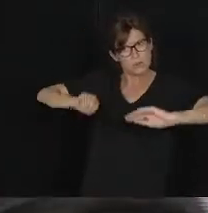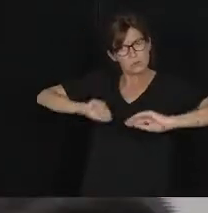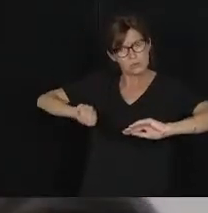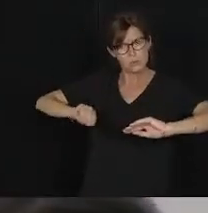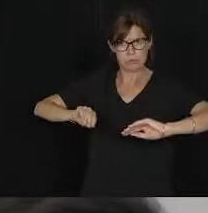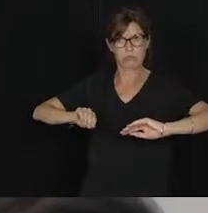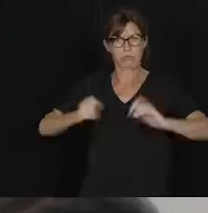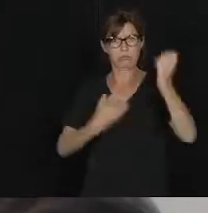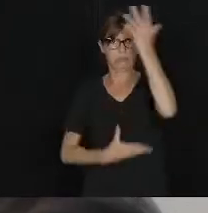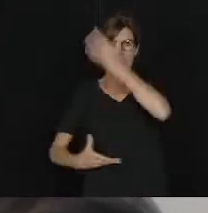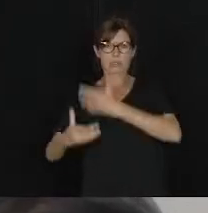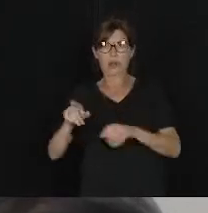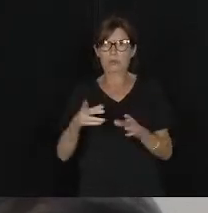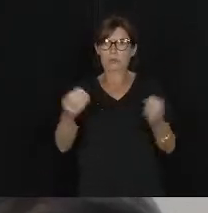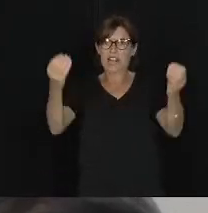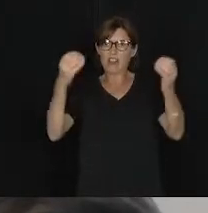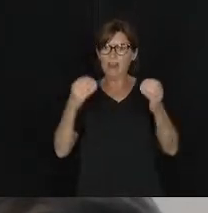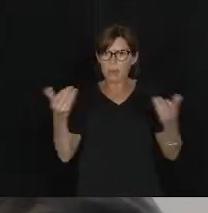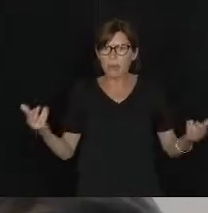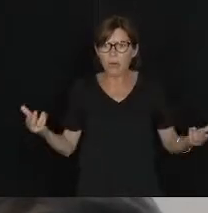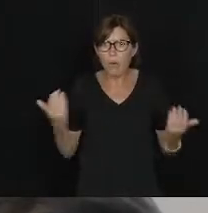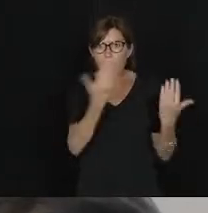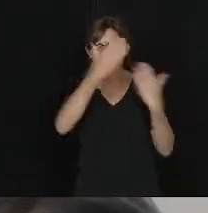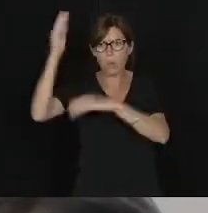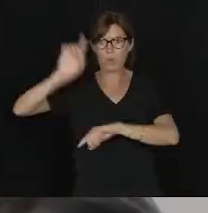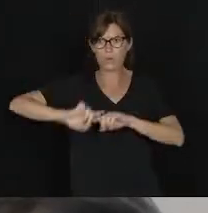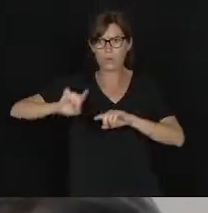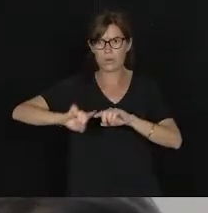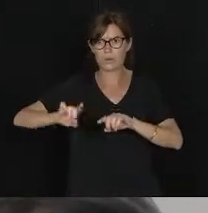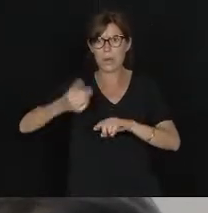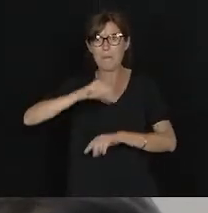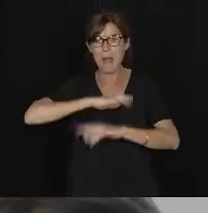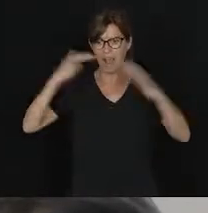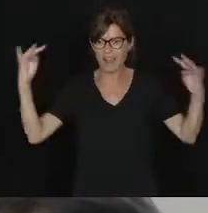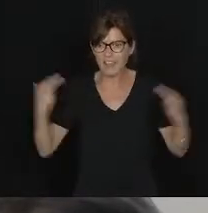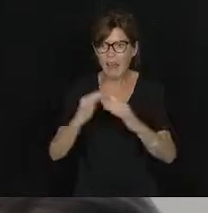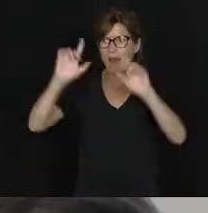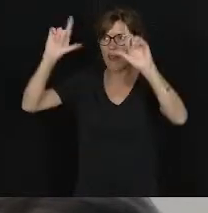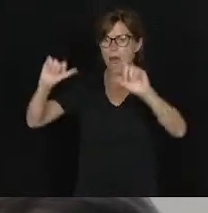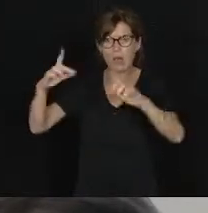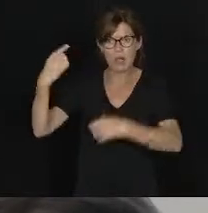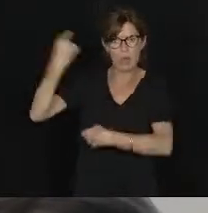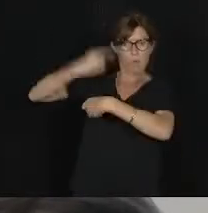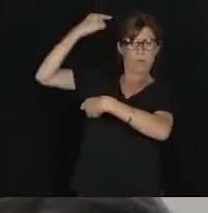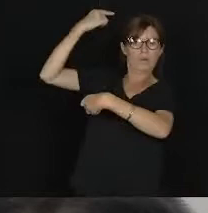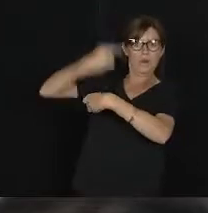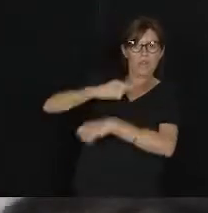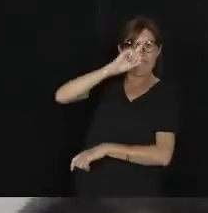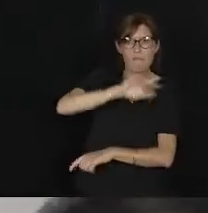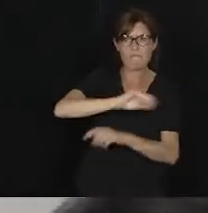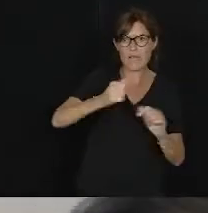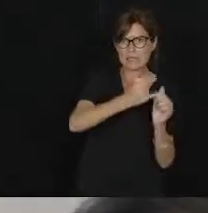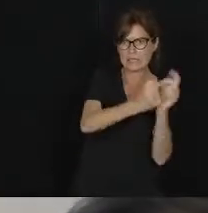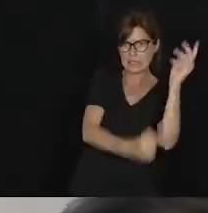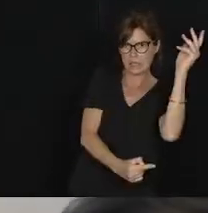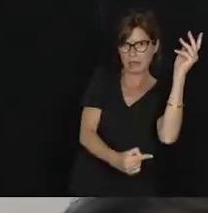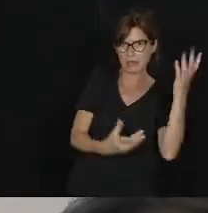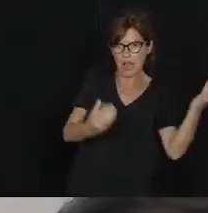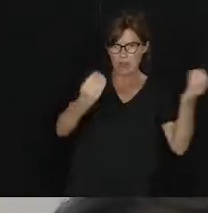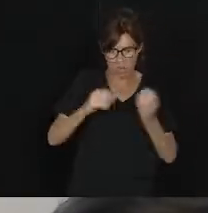effet d'altération et d'ordonnancement. Le temps de la guerre est un temps qui contracte les